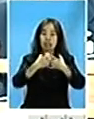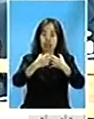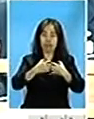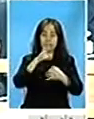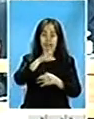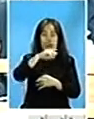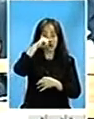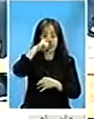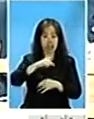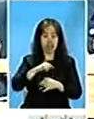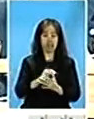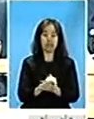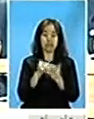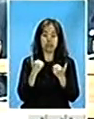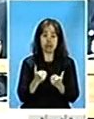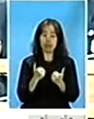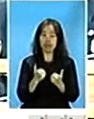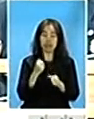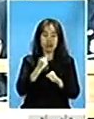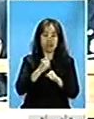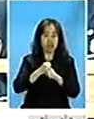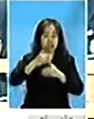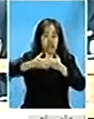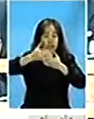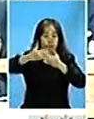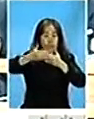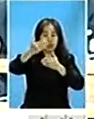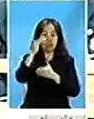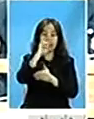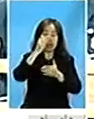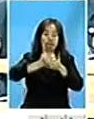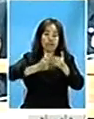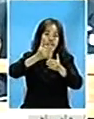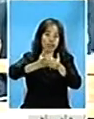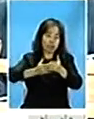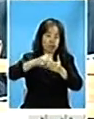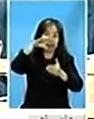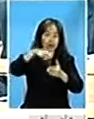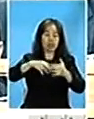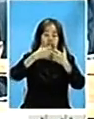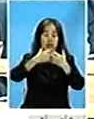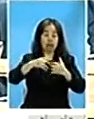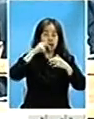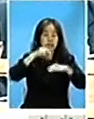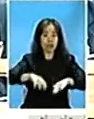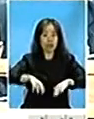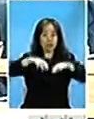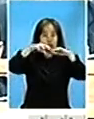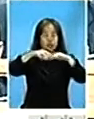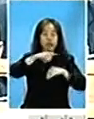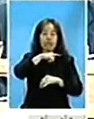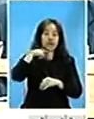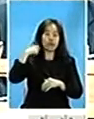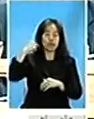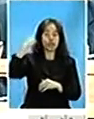านั้นไม่สามารถขับเคลื่อนได้เลยน้ำท่วมโรงงานอุตสาหกรรมหมดครับหลายที่ครับ